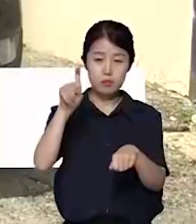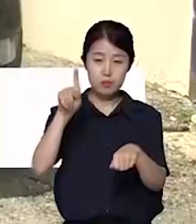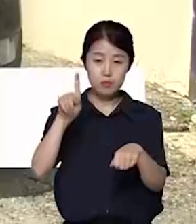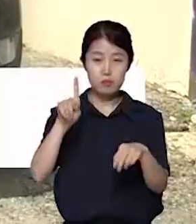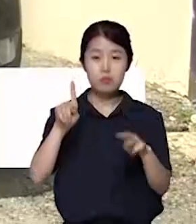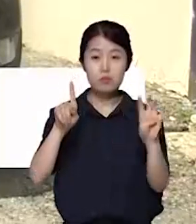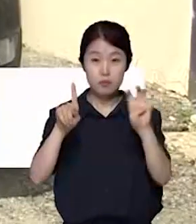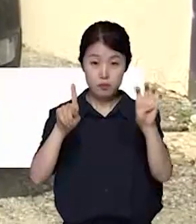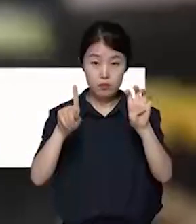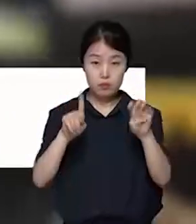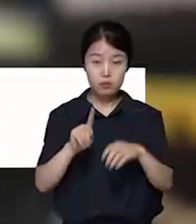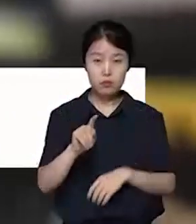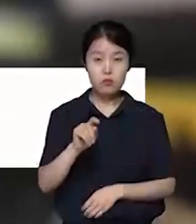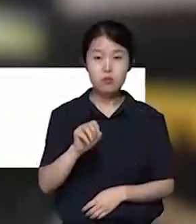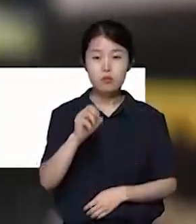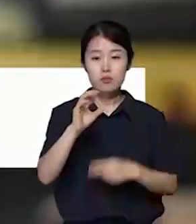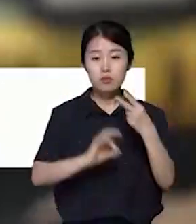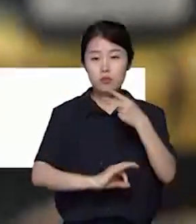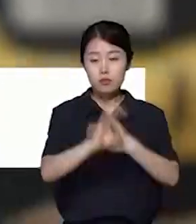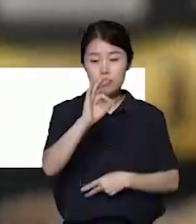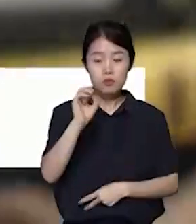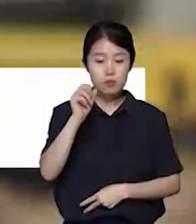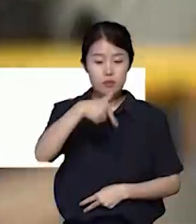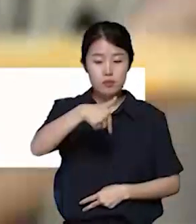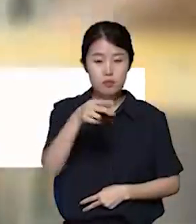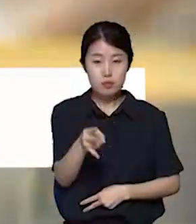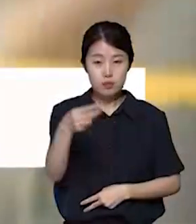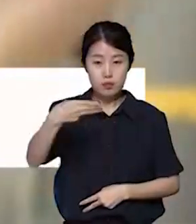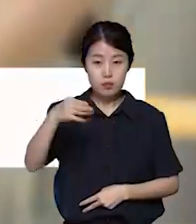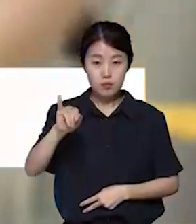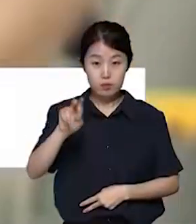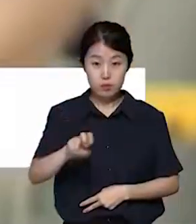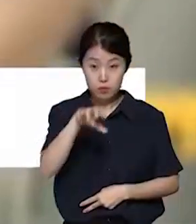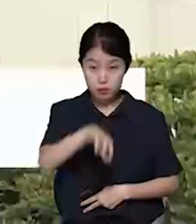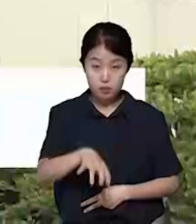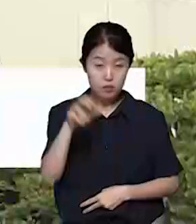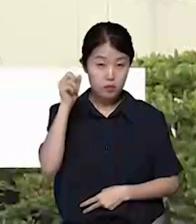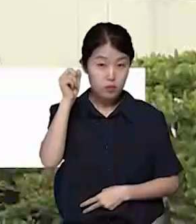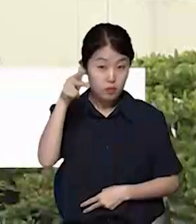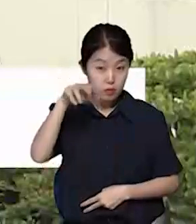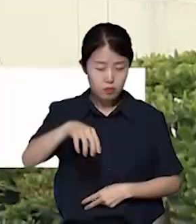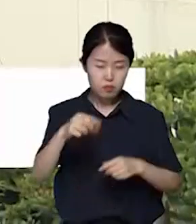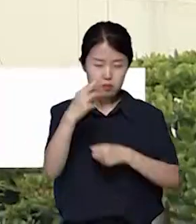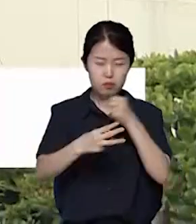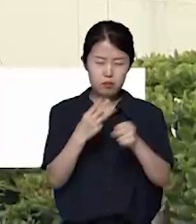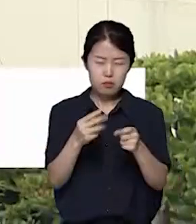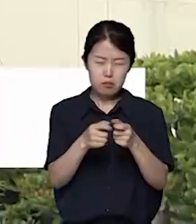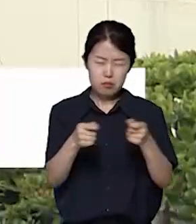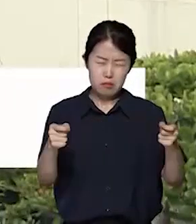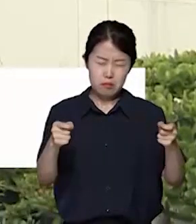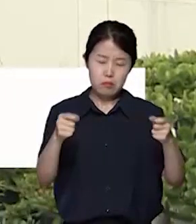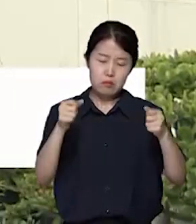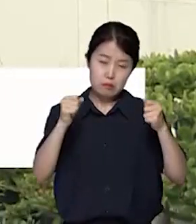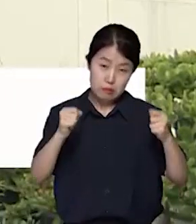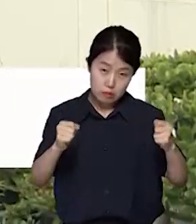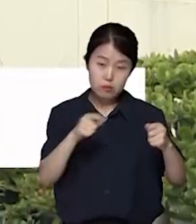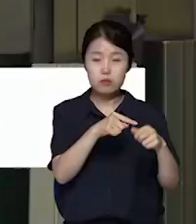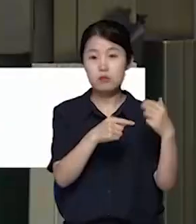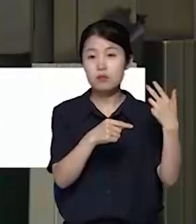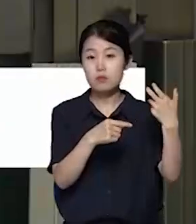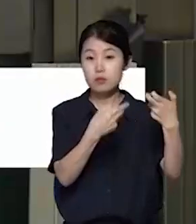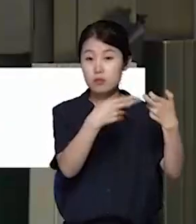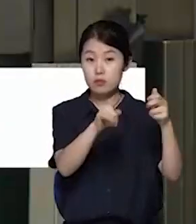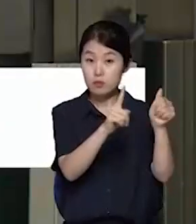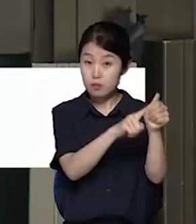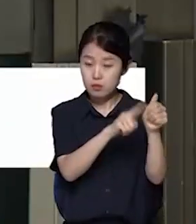40분쯤 광주광역시 동구 계림동의 한 여인숙에서 3년가량 장기 투숙하고 있던 70대 남성이 흉기를 휘둘러 70대